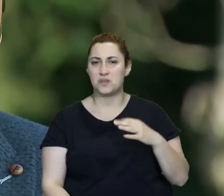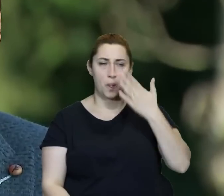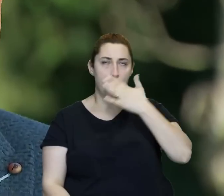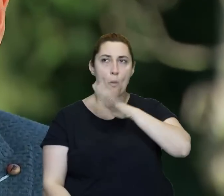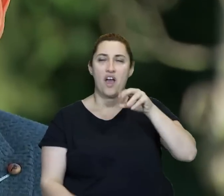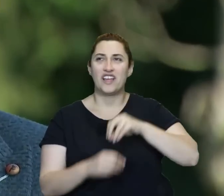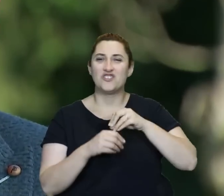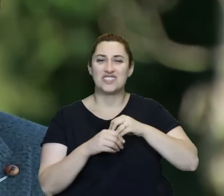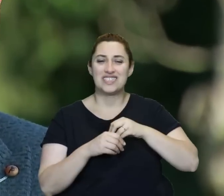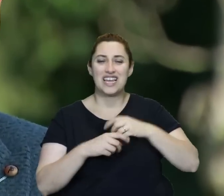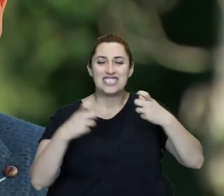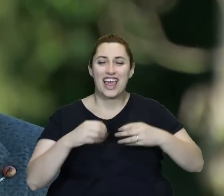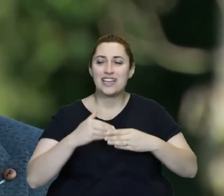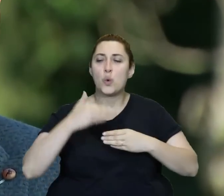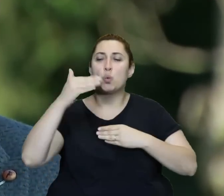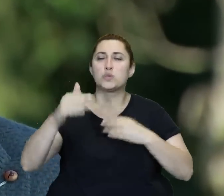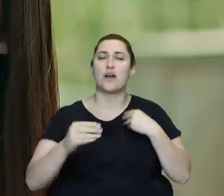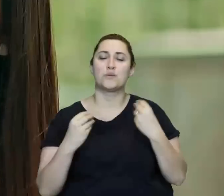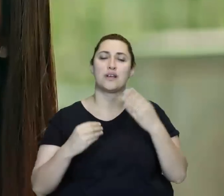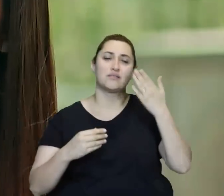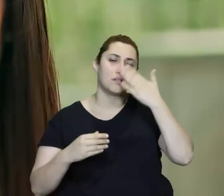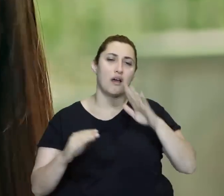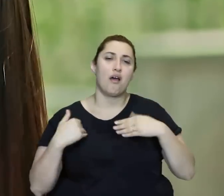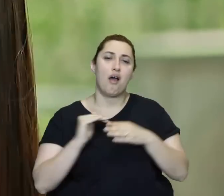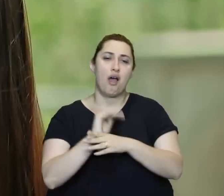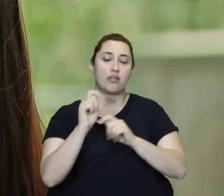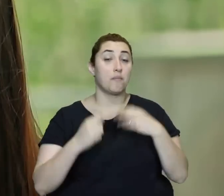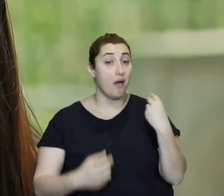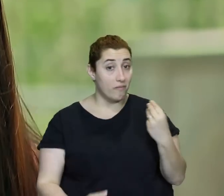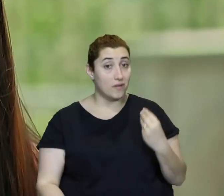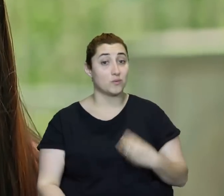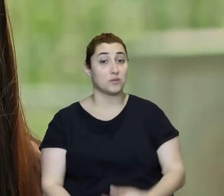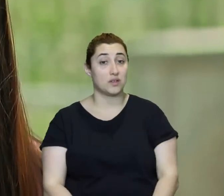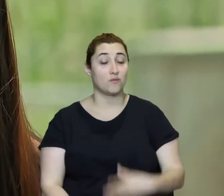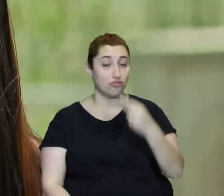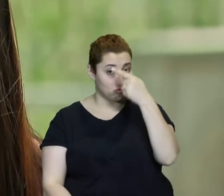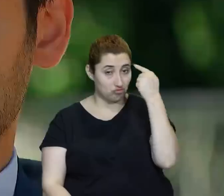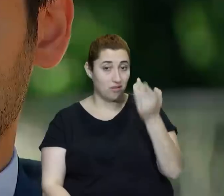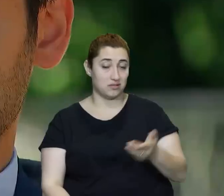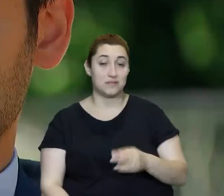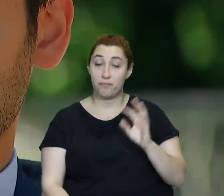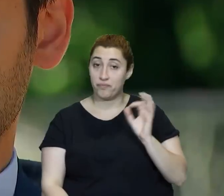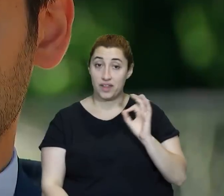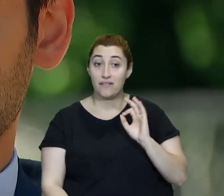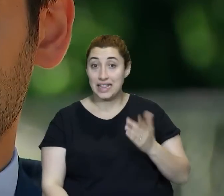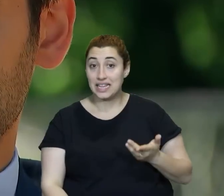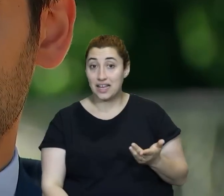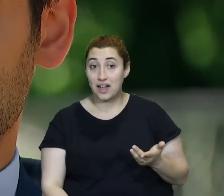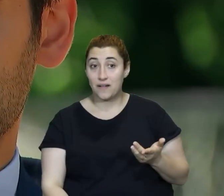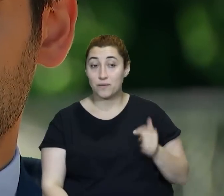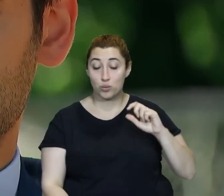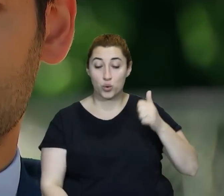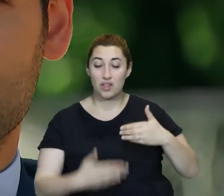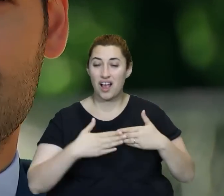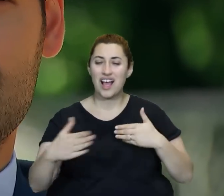doğanın içinde, şehrin gürültüsünden, patırtısından uzak bir hayatım var. Ne kadar güzel. Çok şanslısınız. Evet, yani bugüne